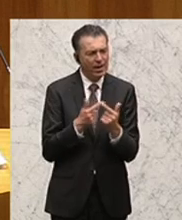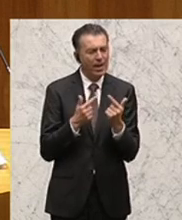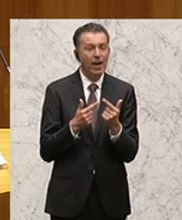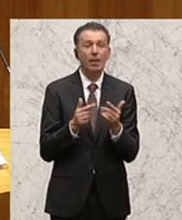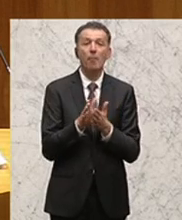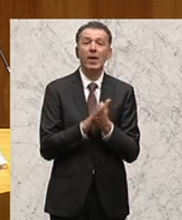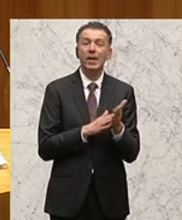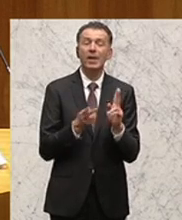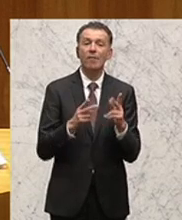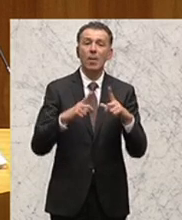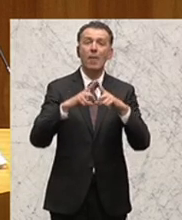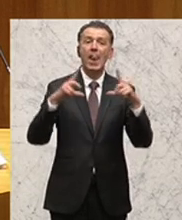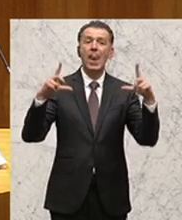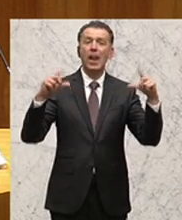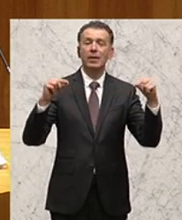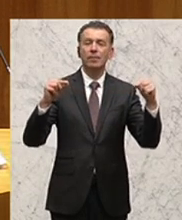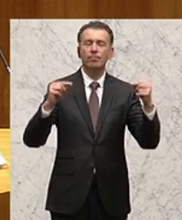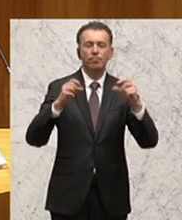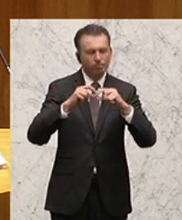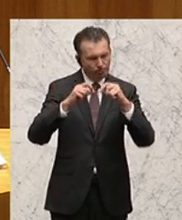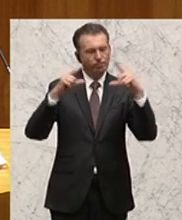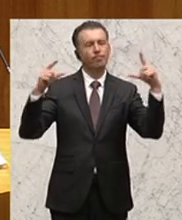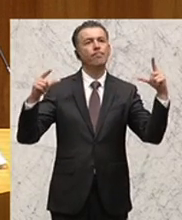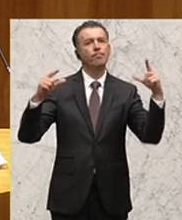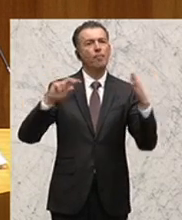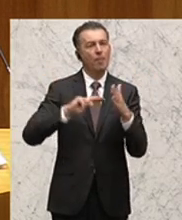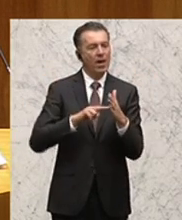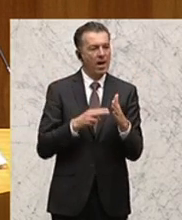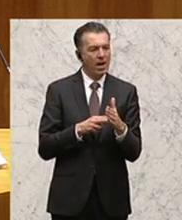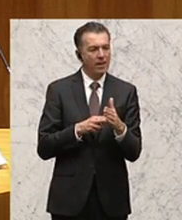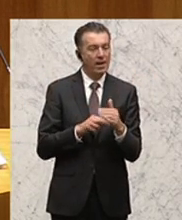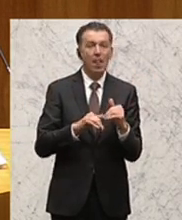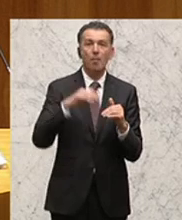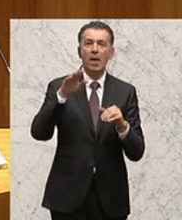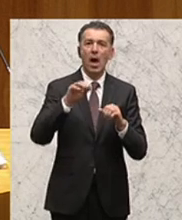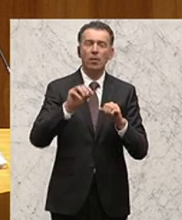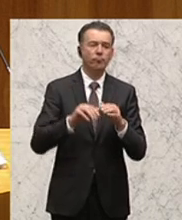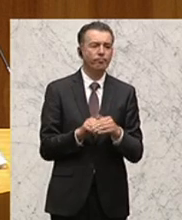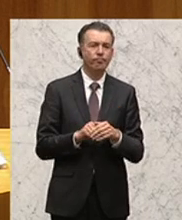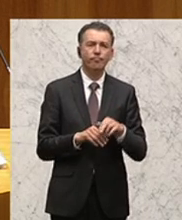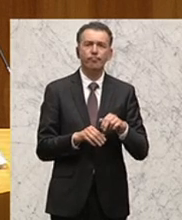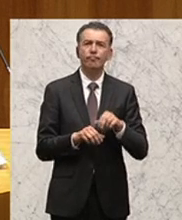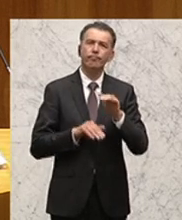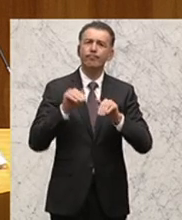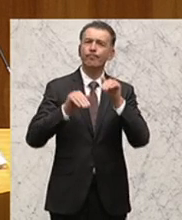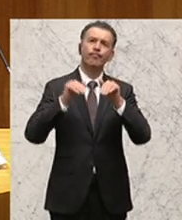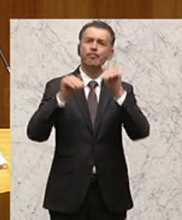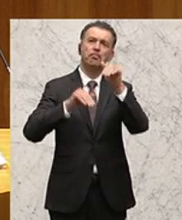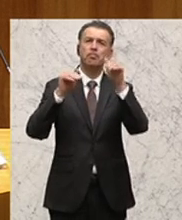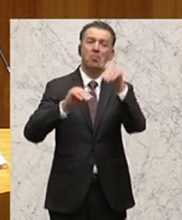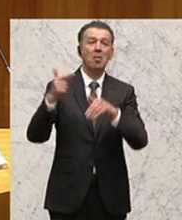Bild beginnen. Stellen Sie sich vor, Sie nehmen sich vor, einen Berg zu besteigen, der, sagen wir mal, 2000 Meter hoch